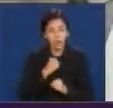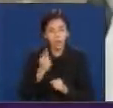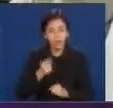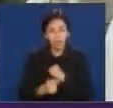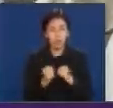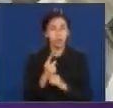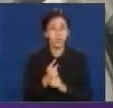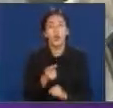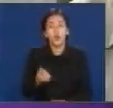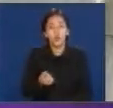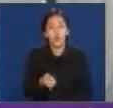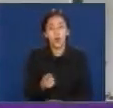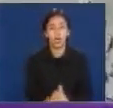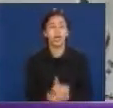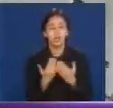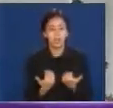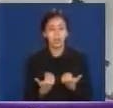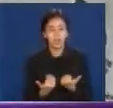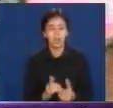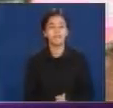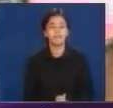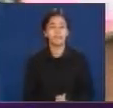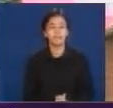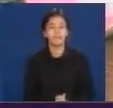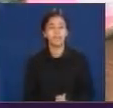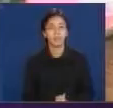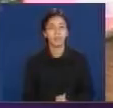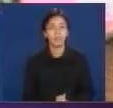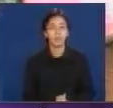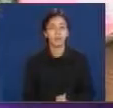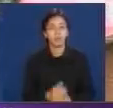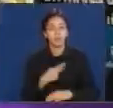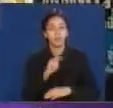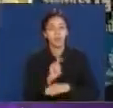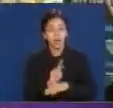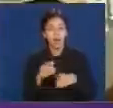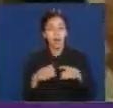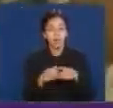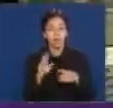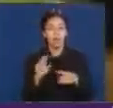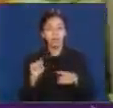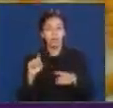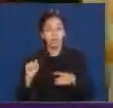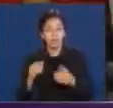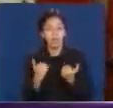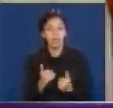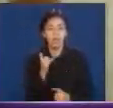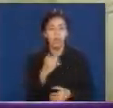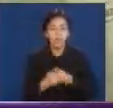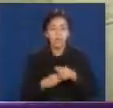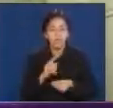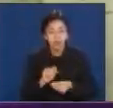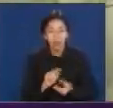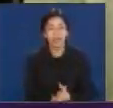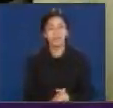ส่วนความเคลื่อนไหวเตรียมรับการเลือกตั้งนะคะวันนี้ร้อยตำรวจเอกปุรชัยเปี่ยมสมบูรณ์ประธานพรรครักสันติลงพื้นที่ตลาดยิ่งเจริญเปิ